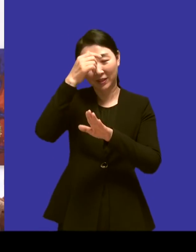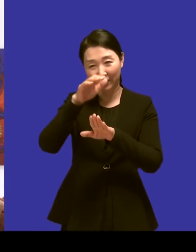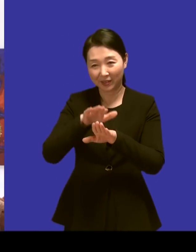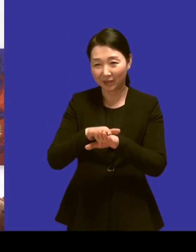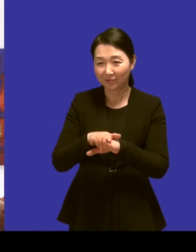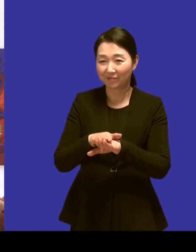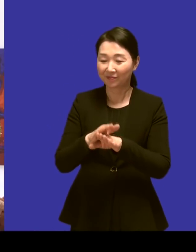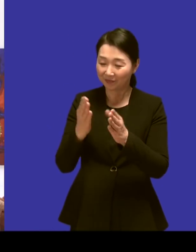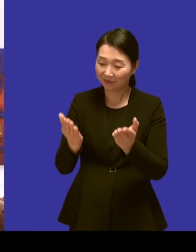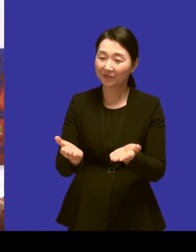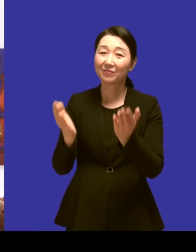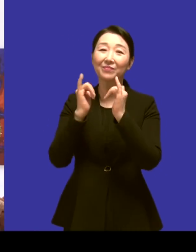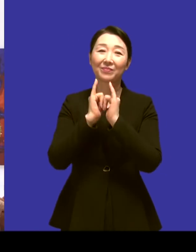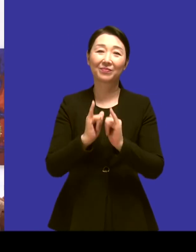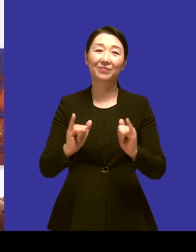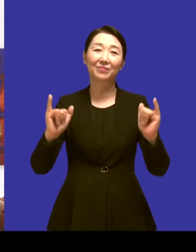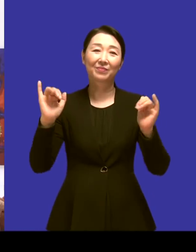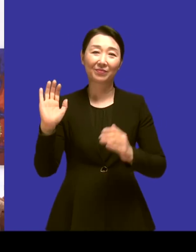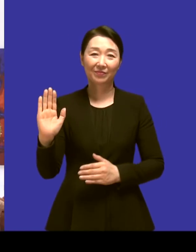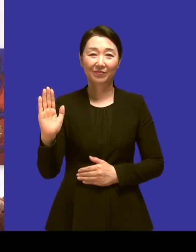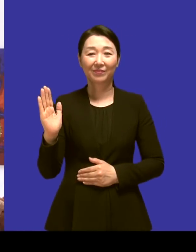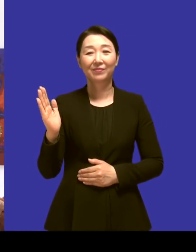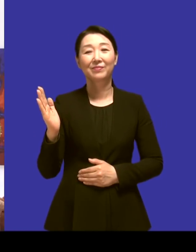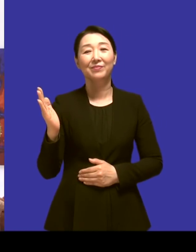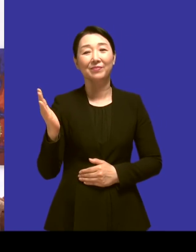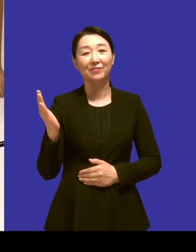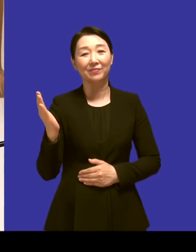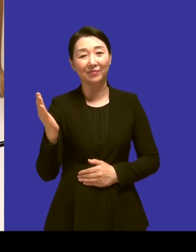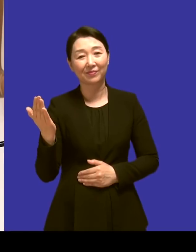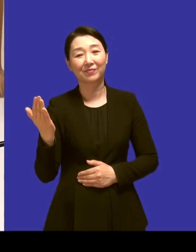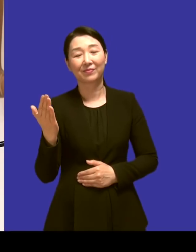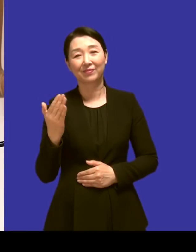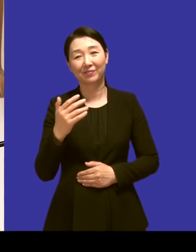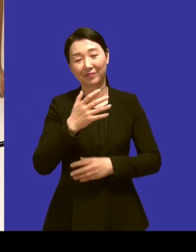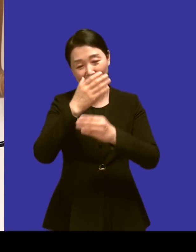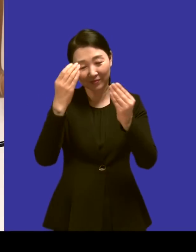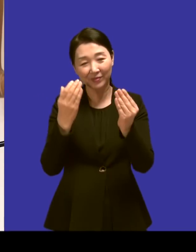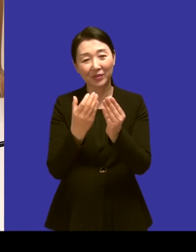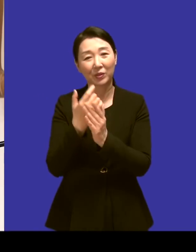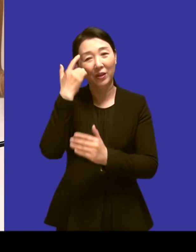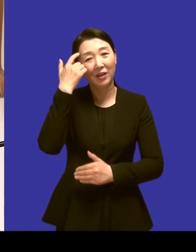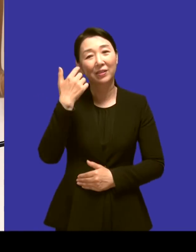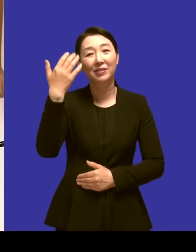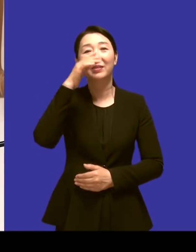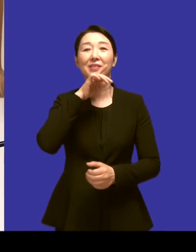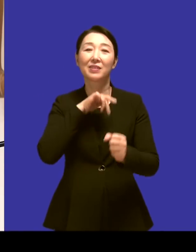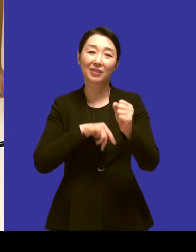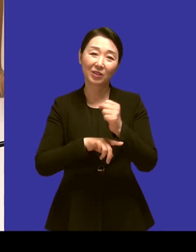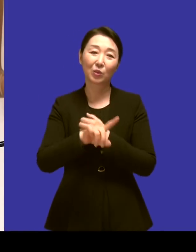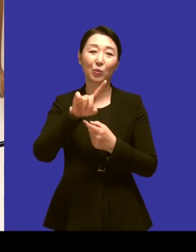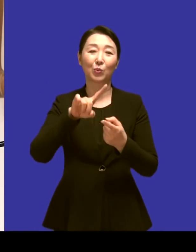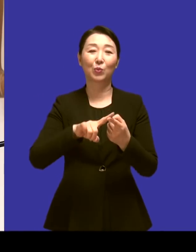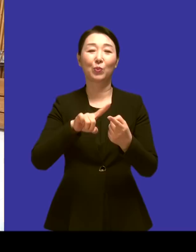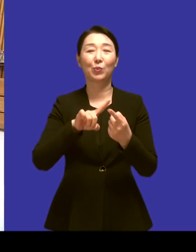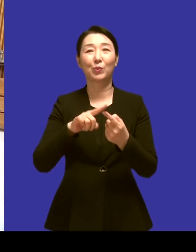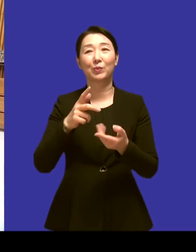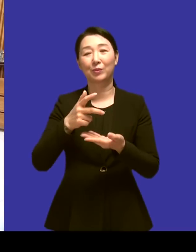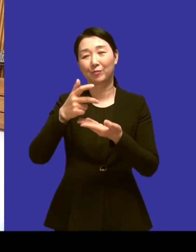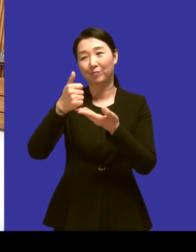모두 예배하는 자 되어 온전히 영과 진리로